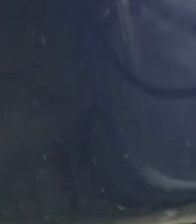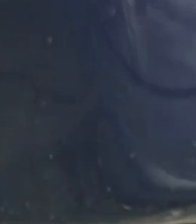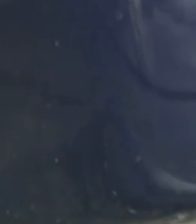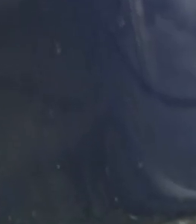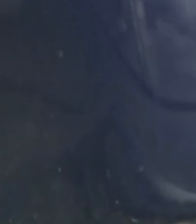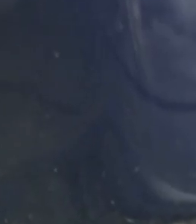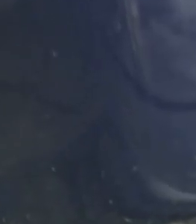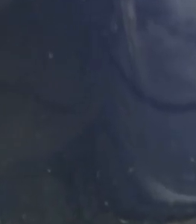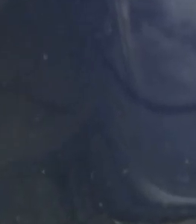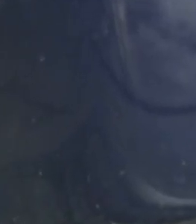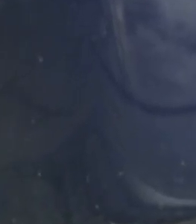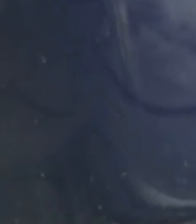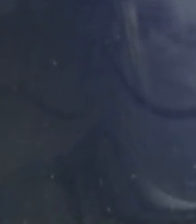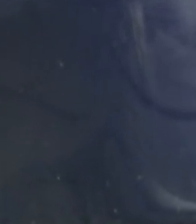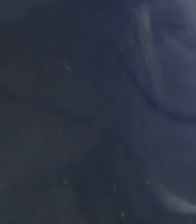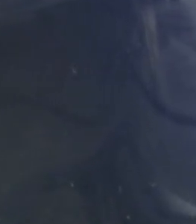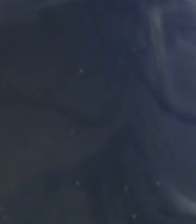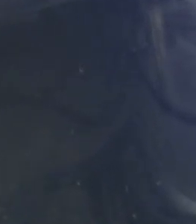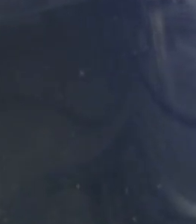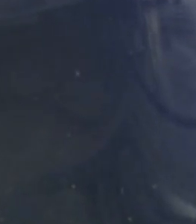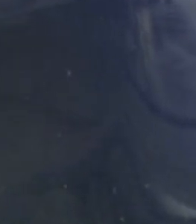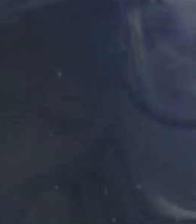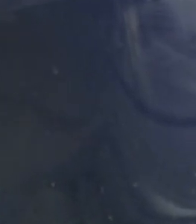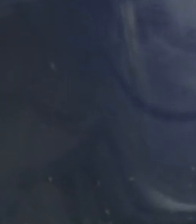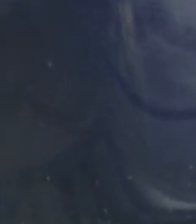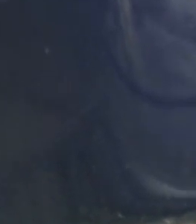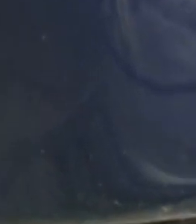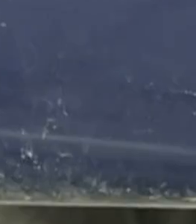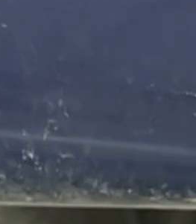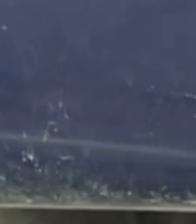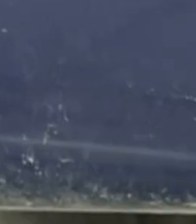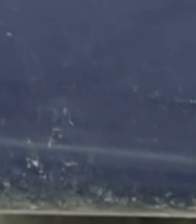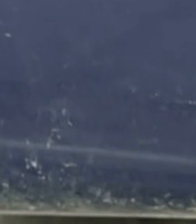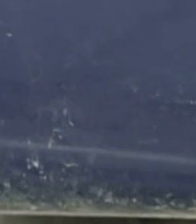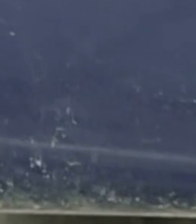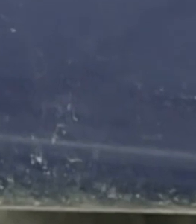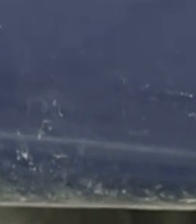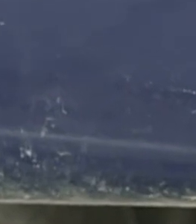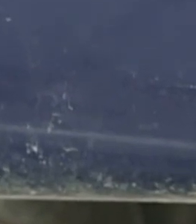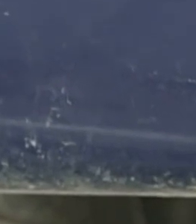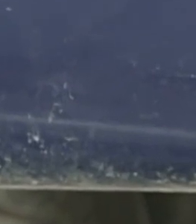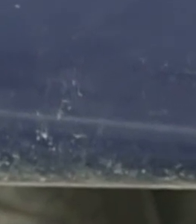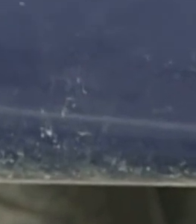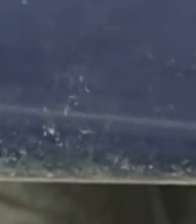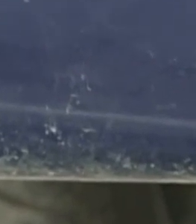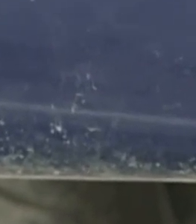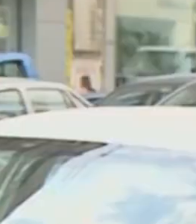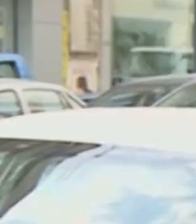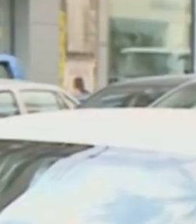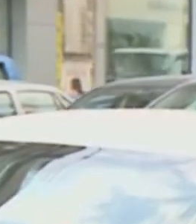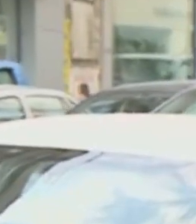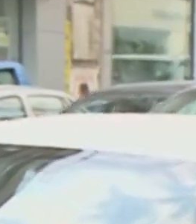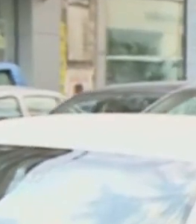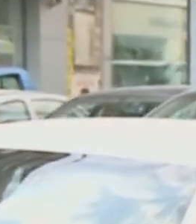Prin urmare, bucureștenii sunt în continuare afectați de calitatea proastă a aerului, chiar și în plină pandemie de